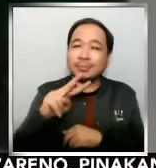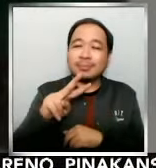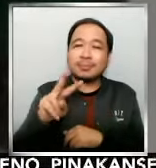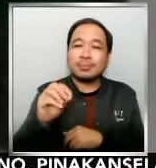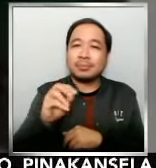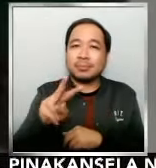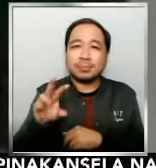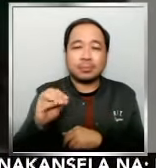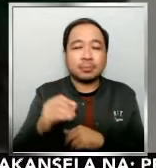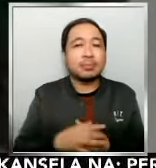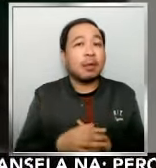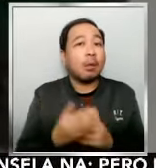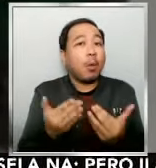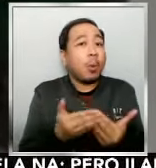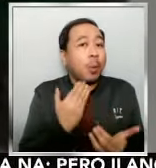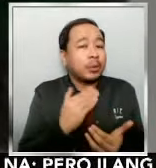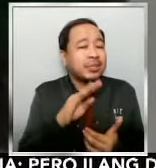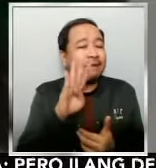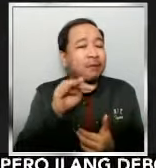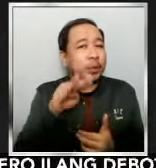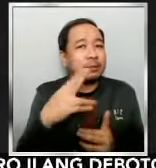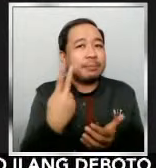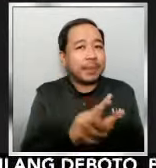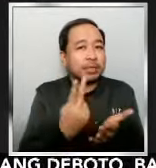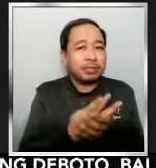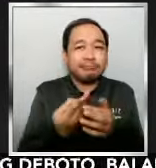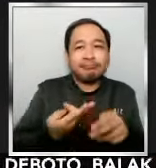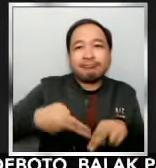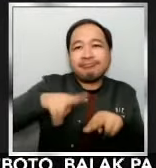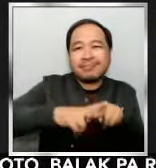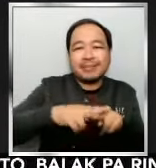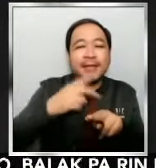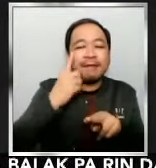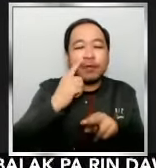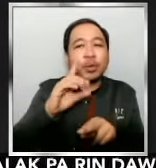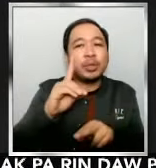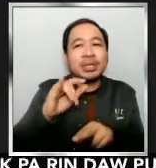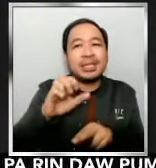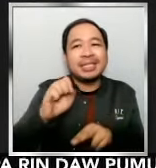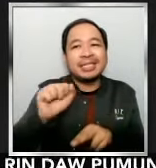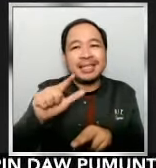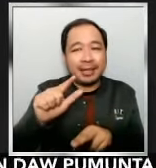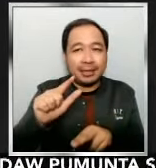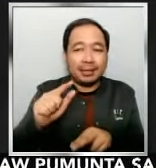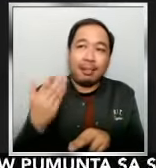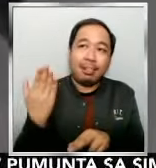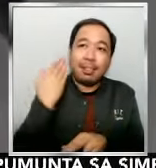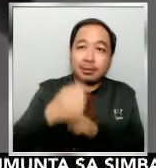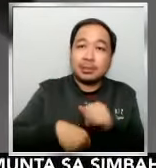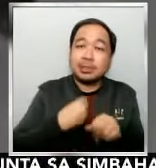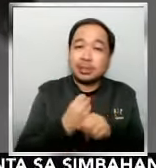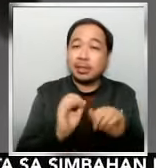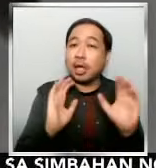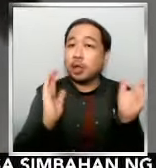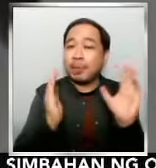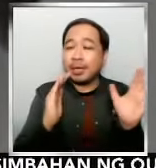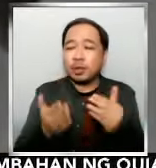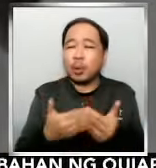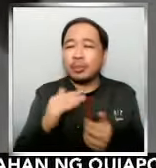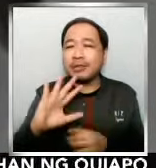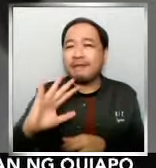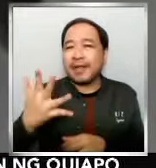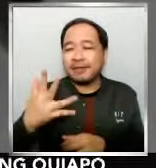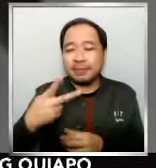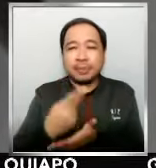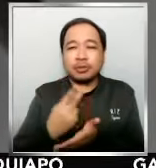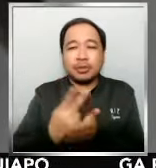naman sa mahigit 14 pesos ang taas presyo sa diesel sa nakalipas na taon kumpara sa mahigit 5 piso kada litro na pagbaba ng